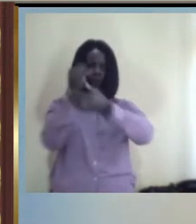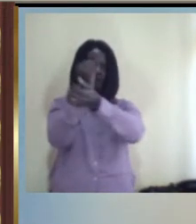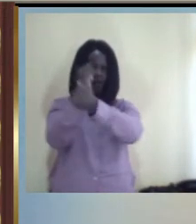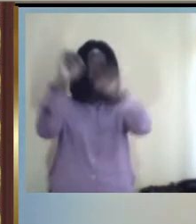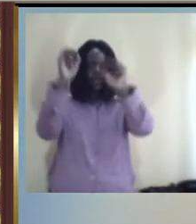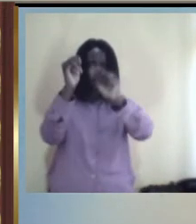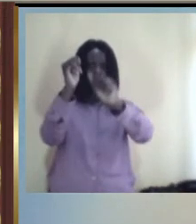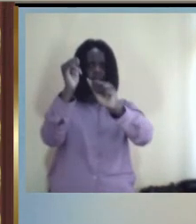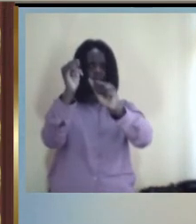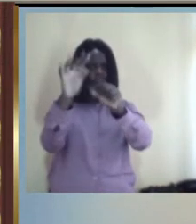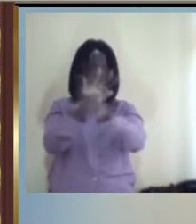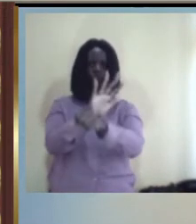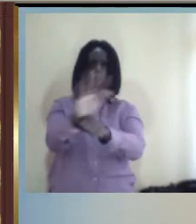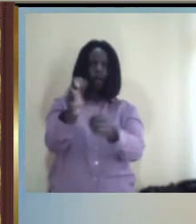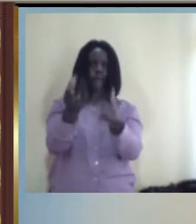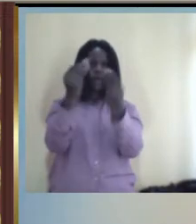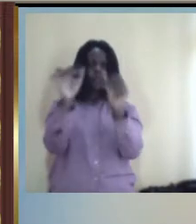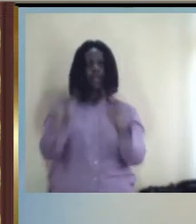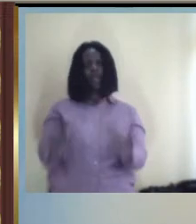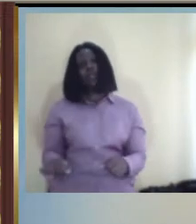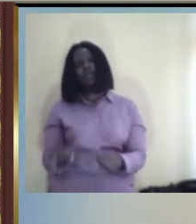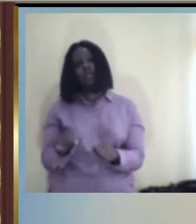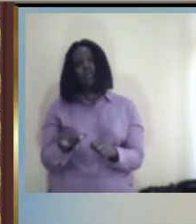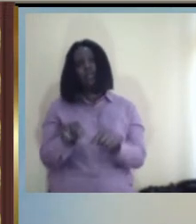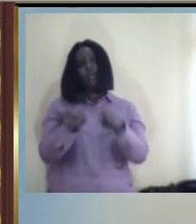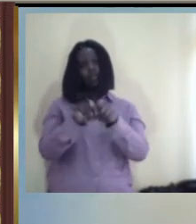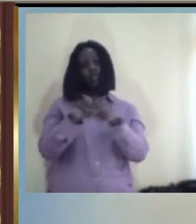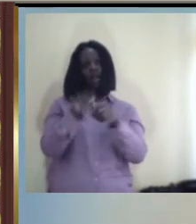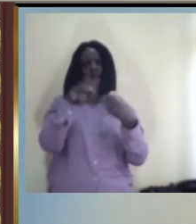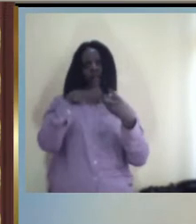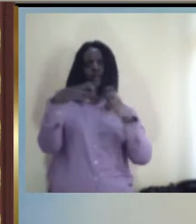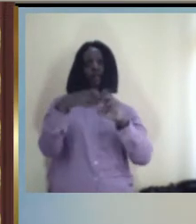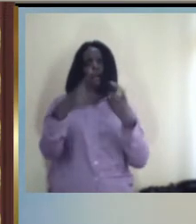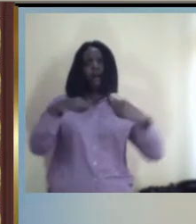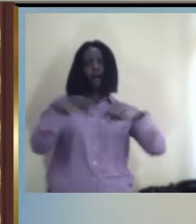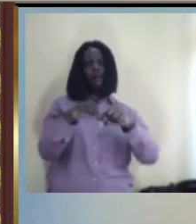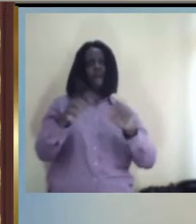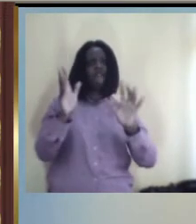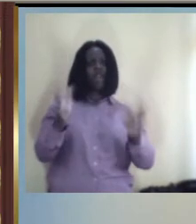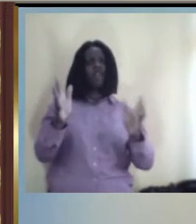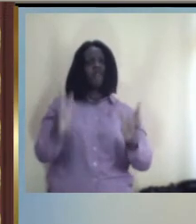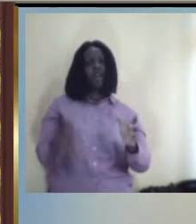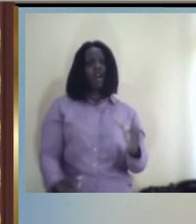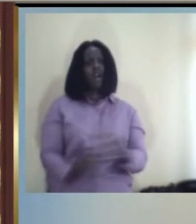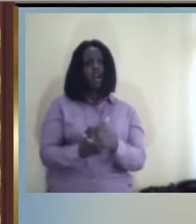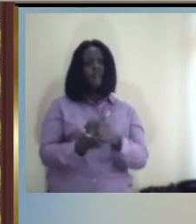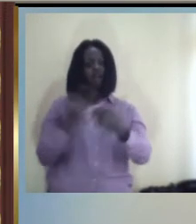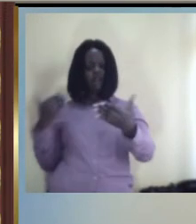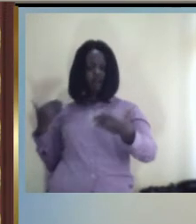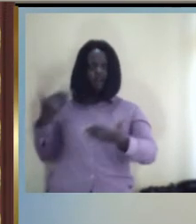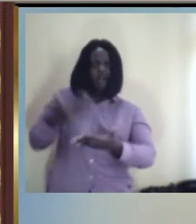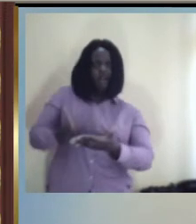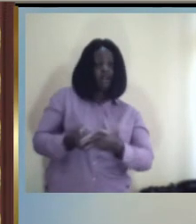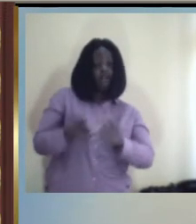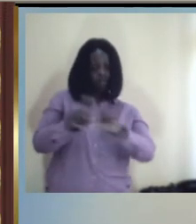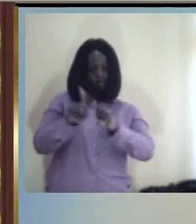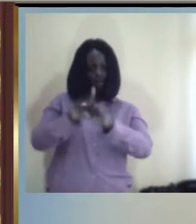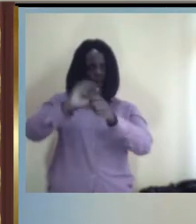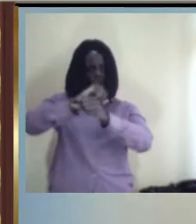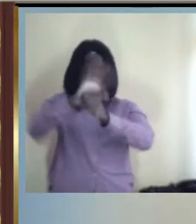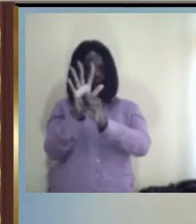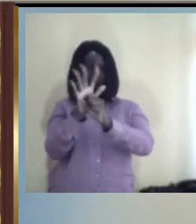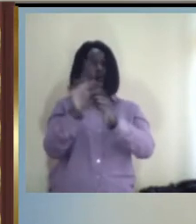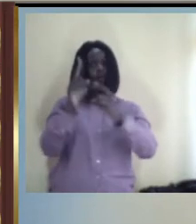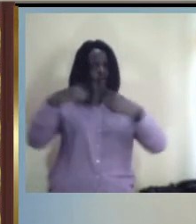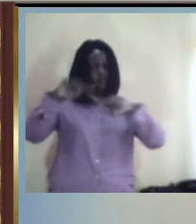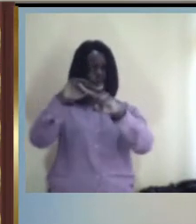enkululekweni ephelele. Njengazo zonke ezinye izinkinga esike sahlangabezana nazo ngaphambilini, nayo le COVID